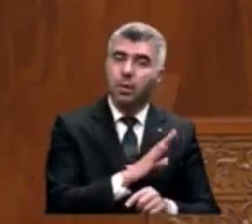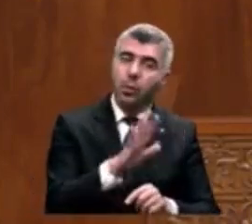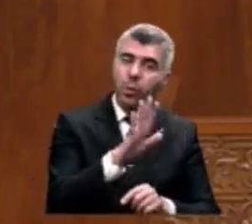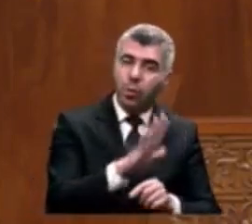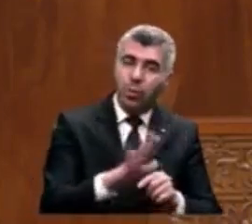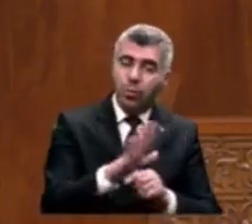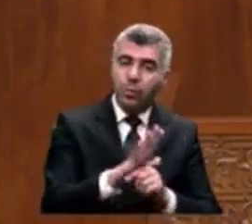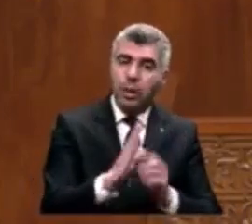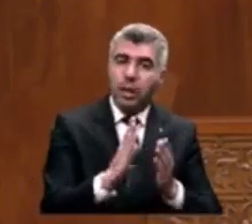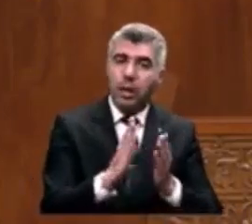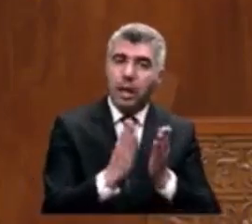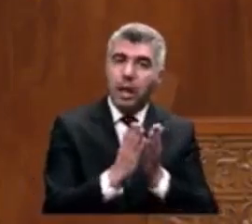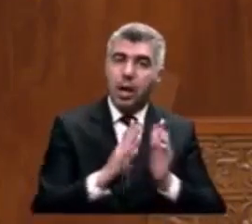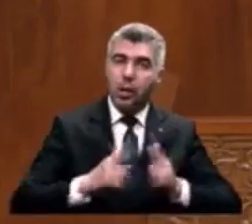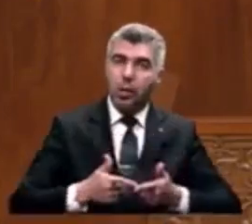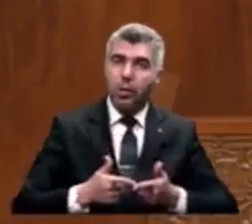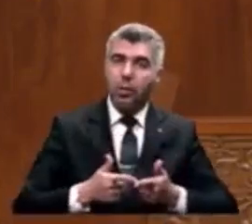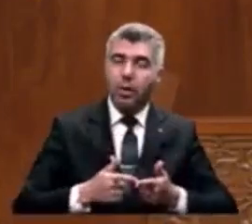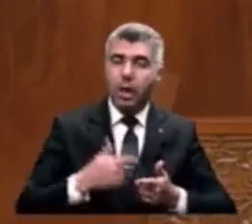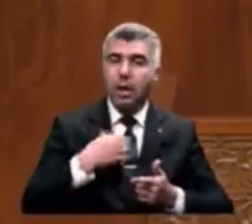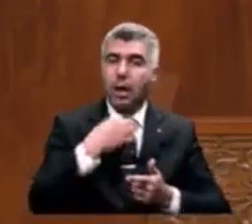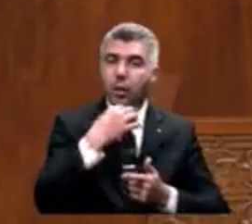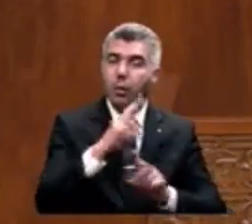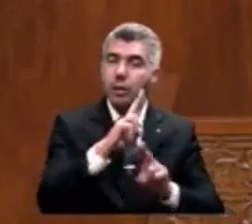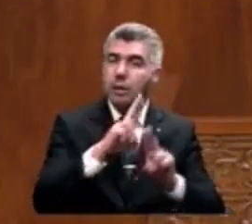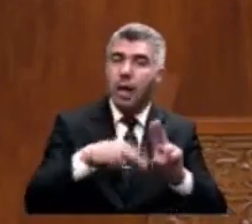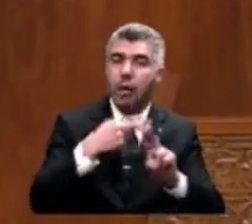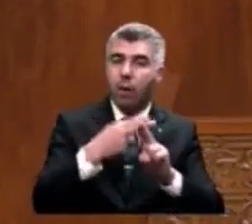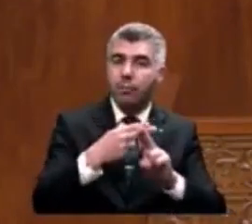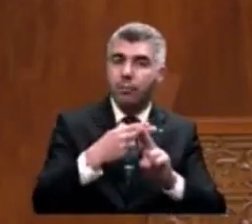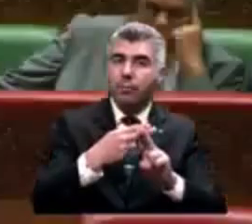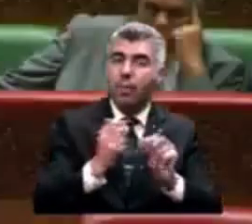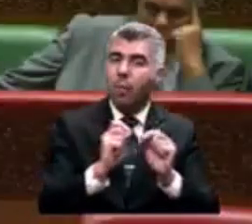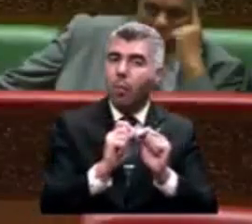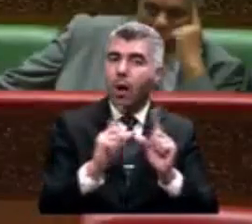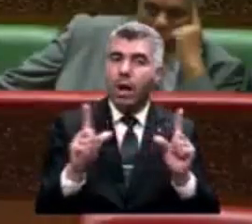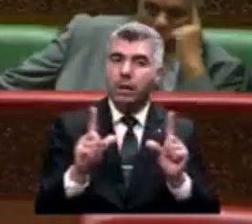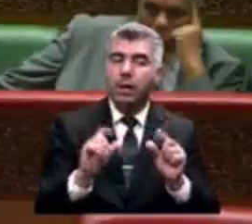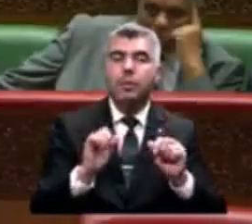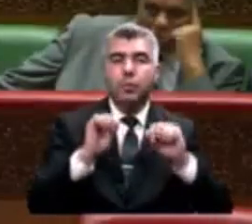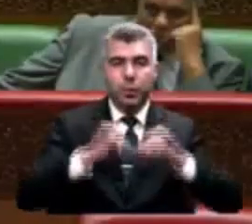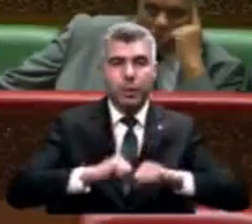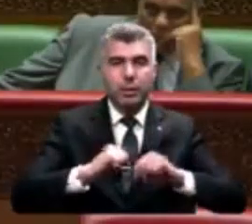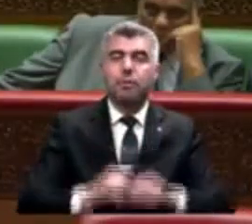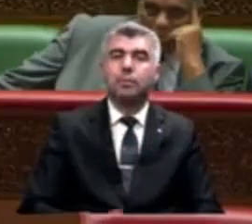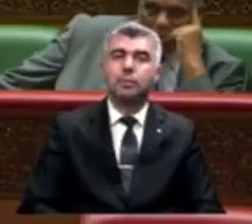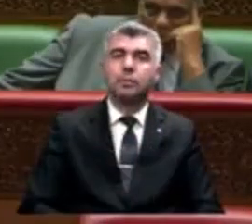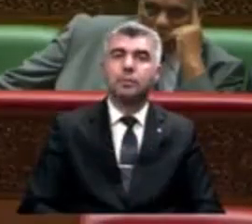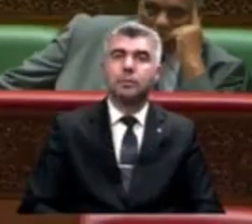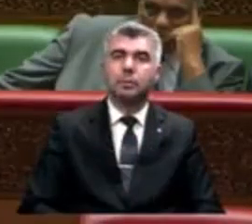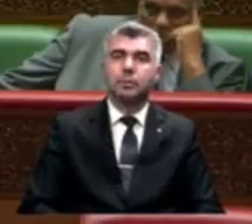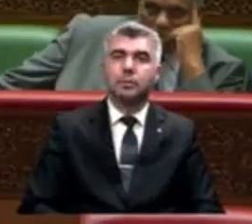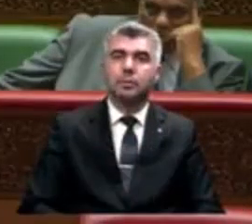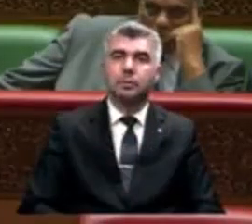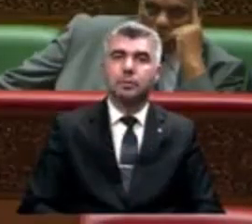المدرس؟ يمكن لي نقول لكم انا الجواب ديالي واضح، نعم. واش